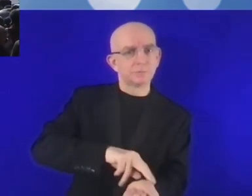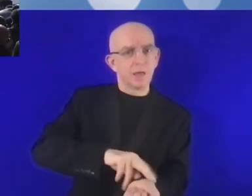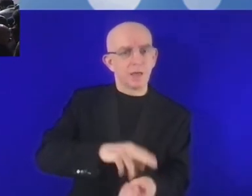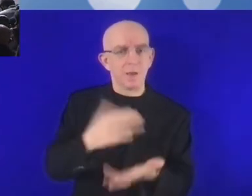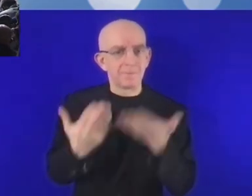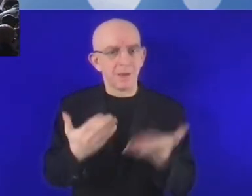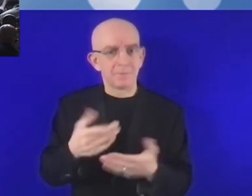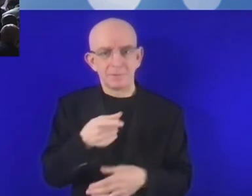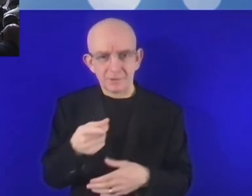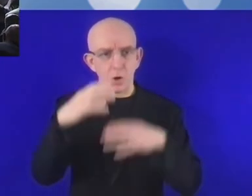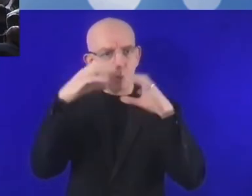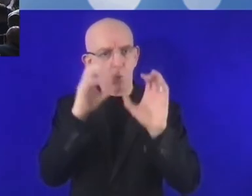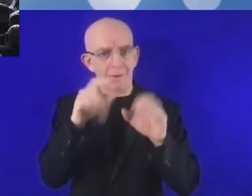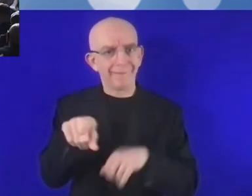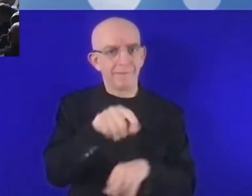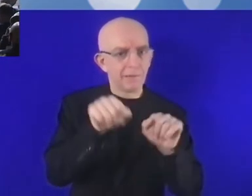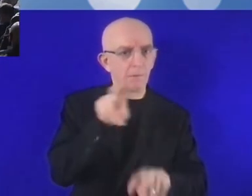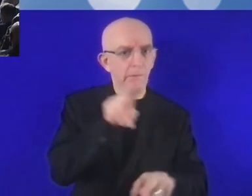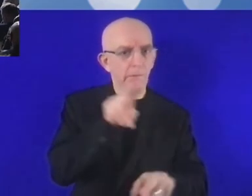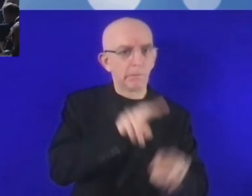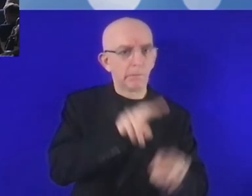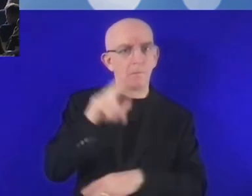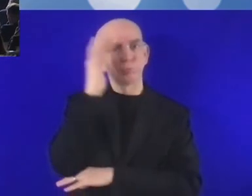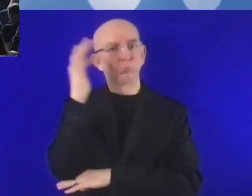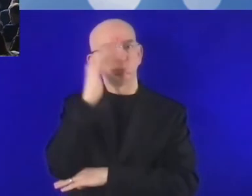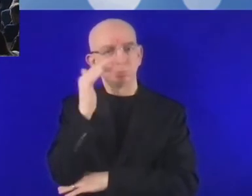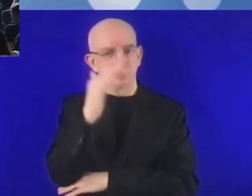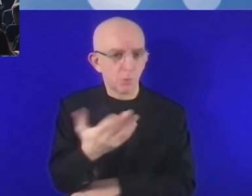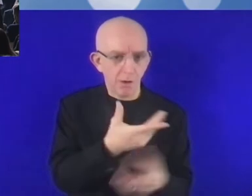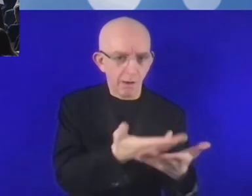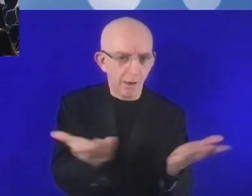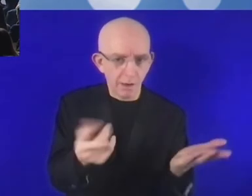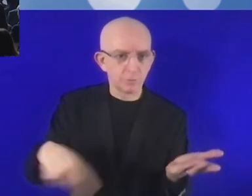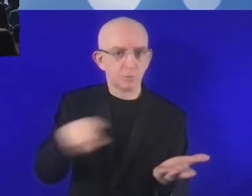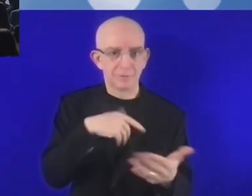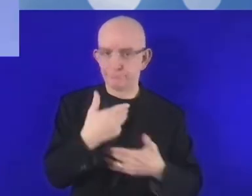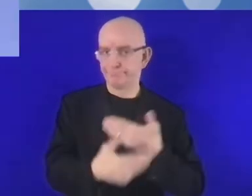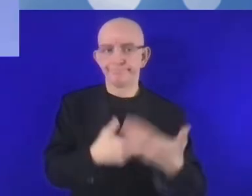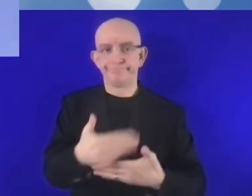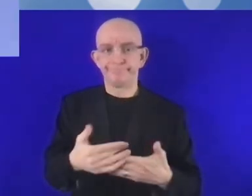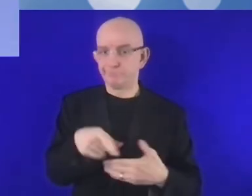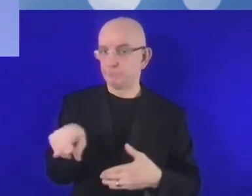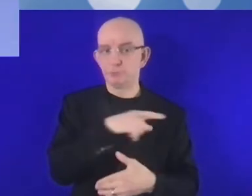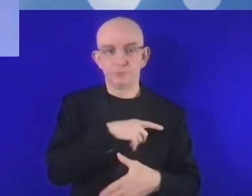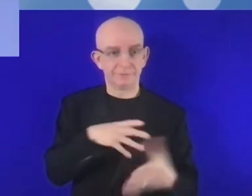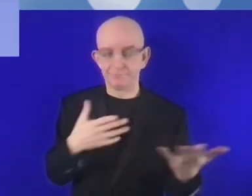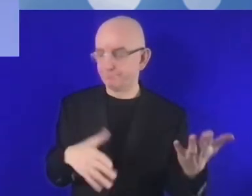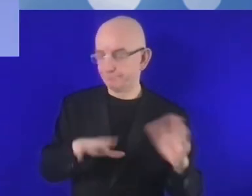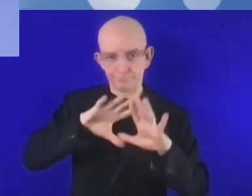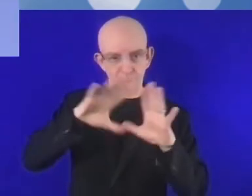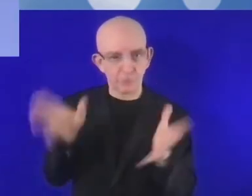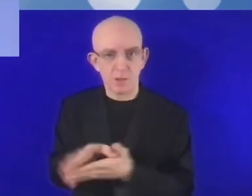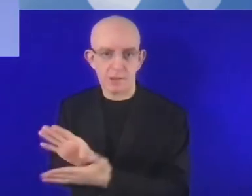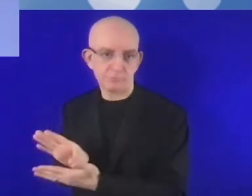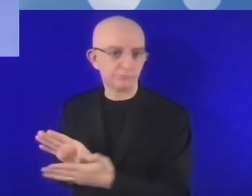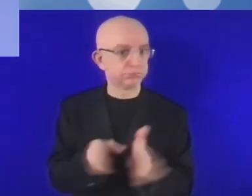لن تعود هناك حاجة لاستشارة الطبيب. هناك من يحب ذلك، هناك من سيكون مجبرا على